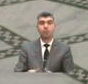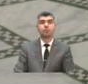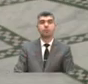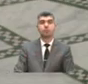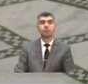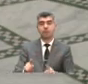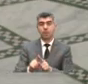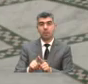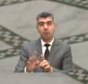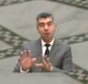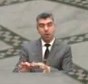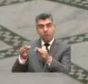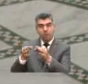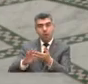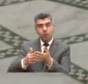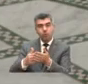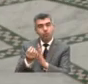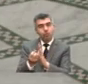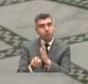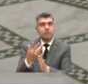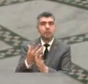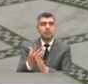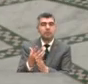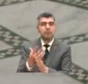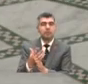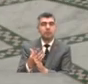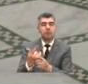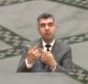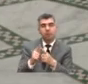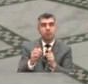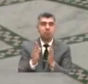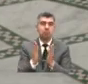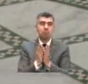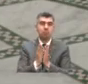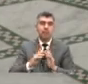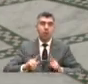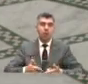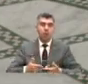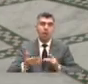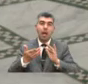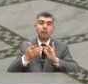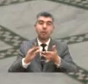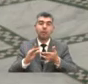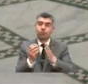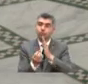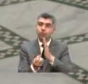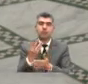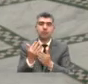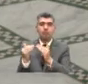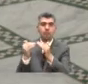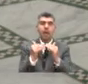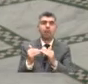هذه المكتسبات ونأسسوا واحد المدرسة الرقمية ديال الجودة وديال تكافؤ